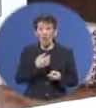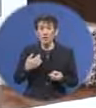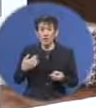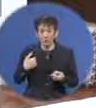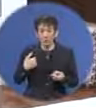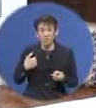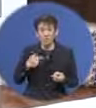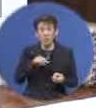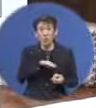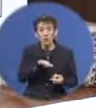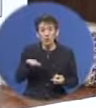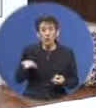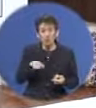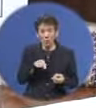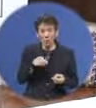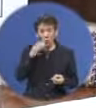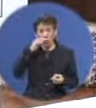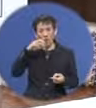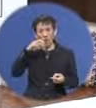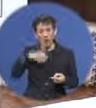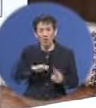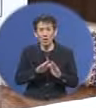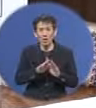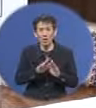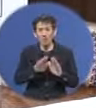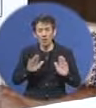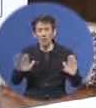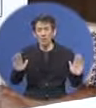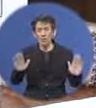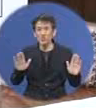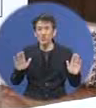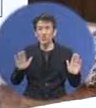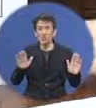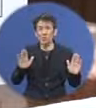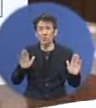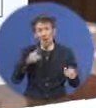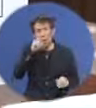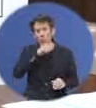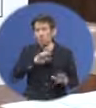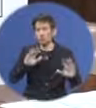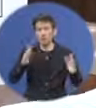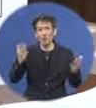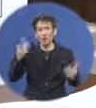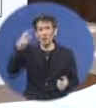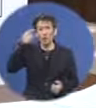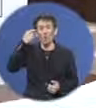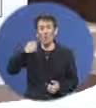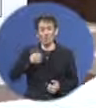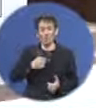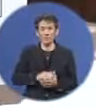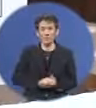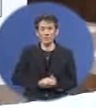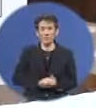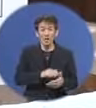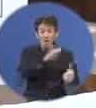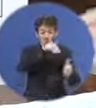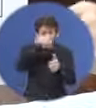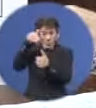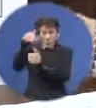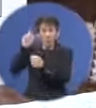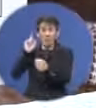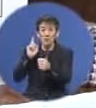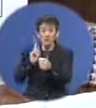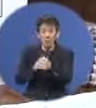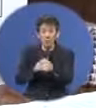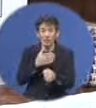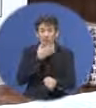多様なものを和歌山で展開してもらうということは悪いことではないな、そこで誘致をするために